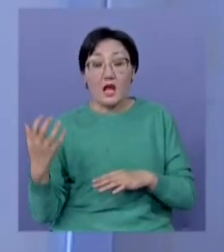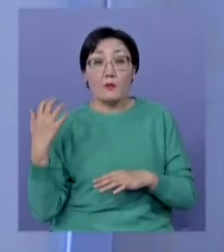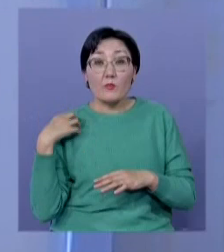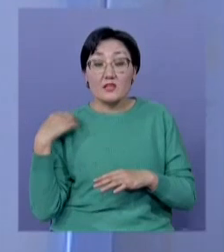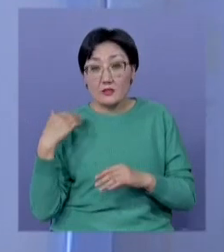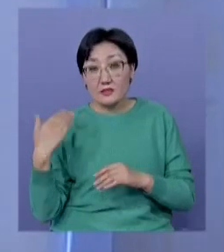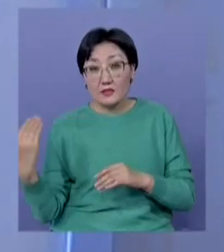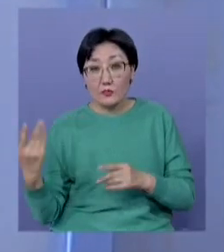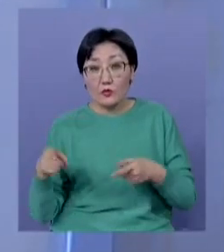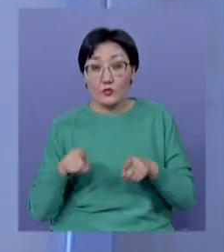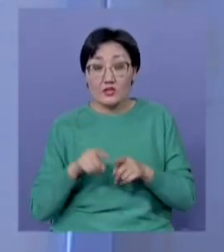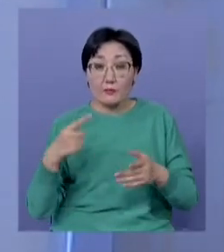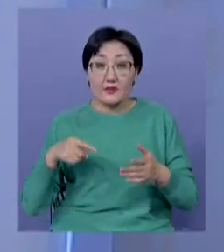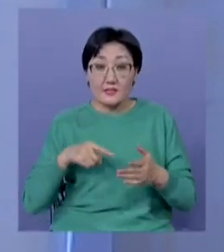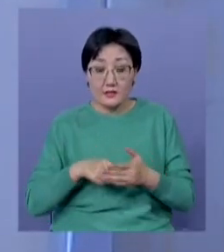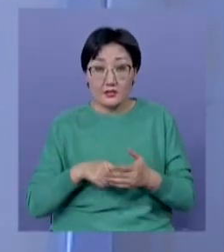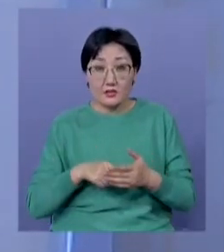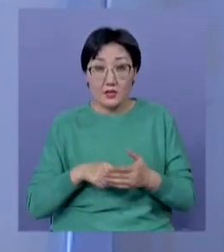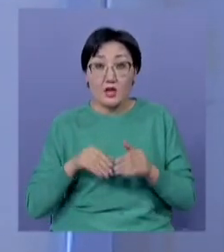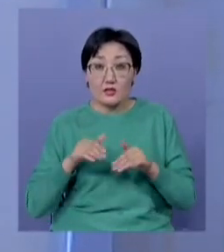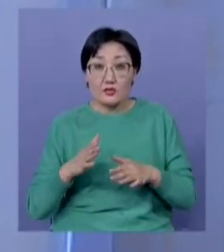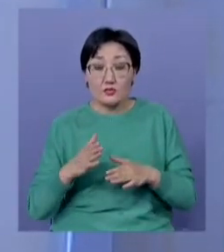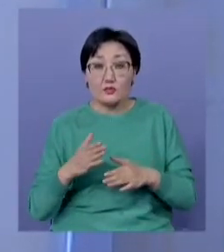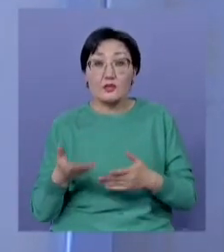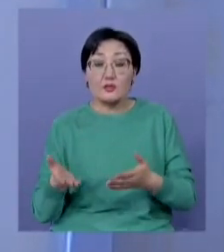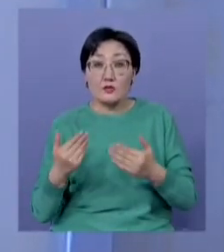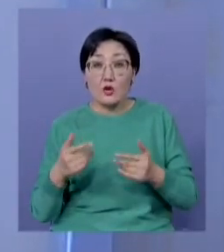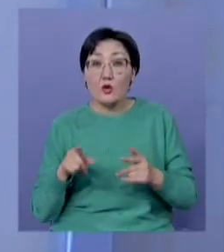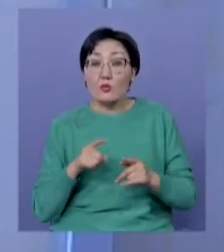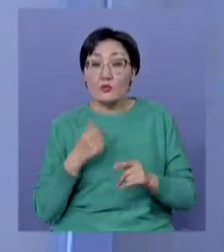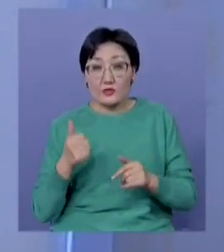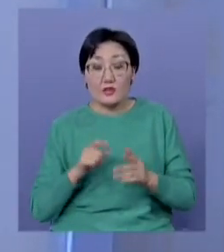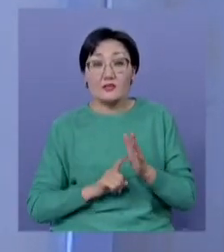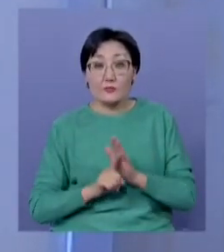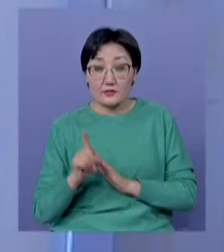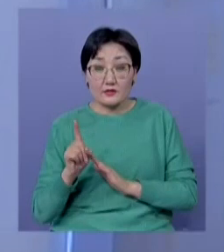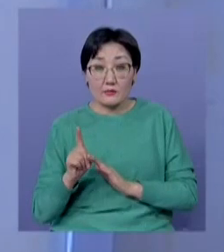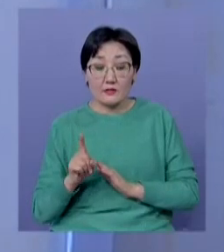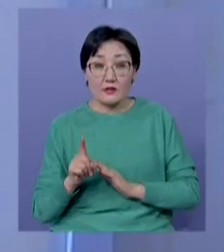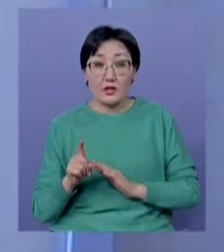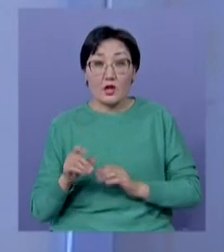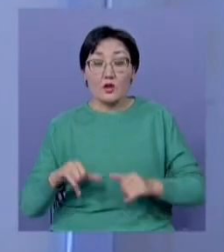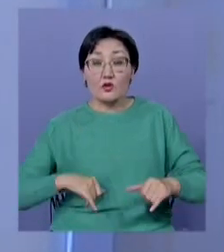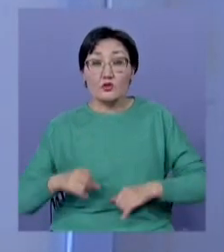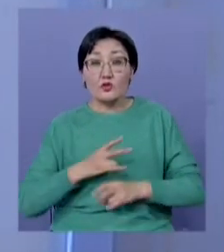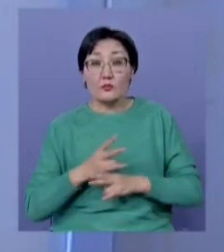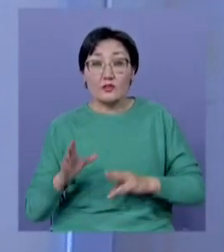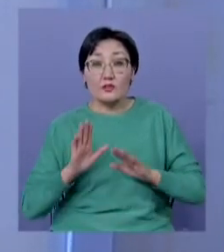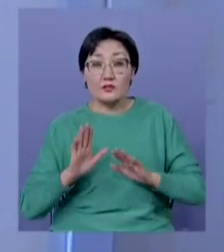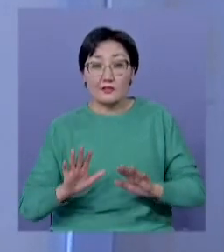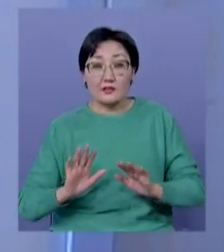башылар тарапынан осындай нәрсені ұйымдастыру өте жақсы бастама деп білем. Зұлымдықты тек қана